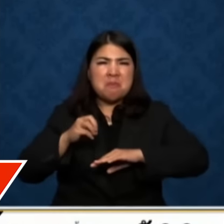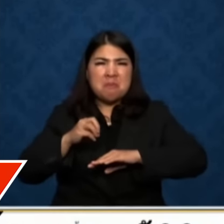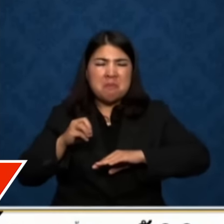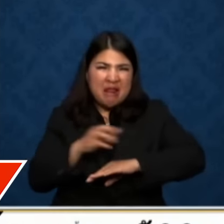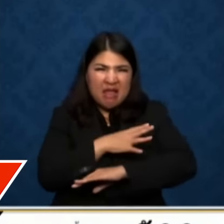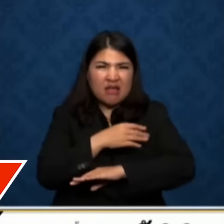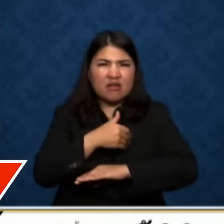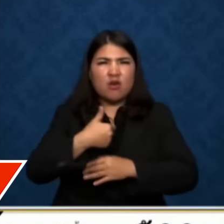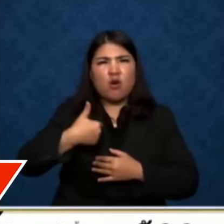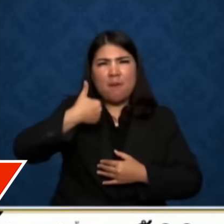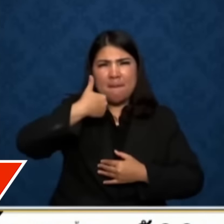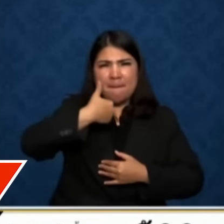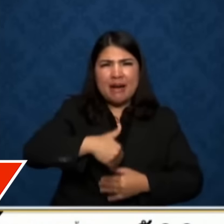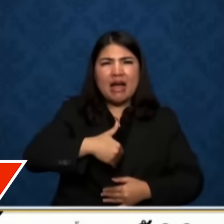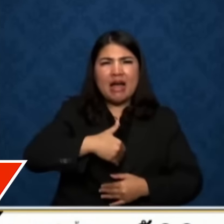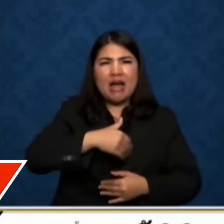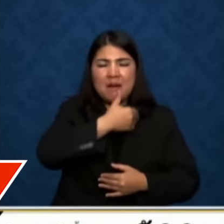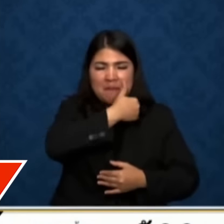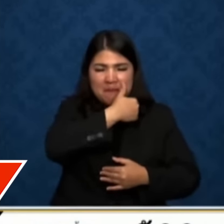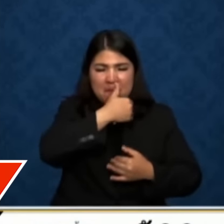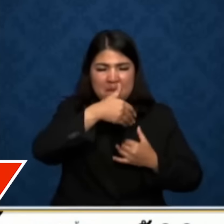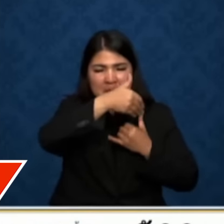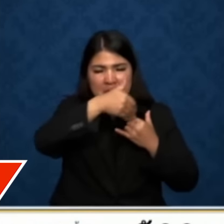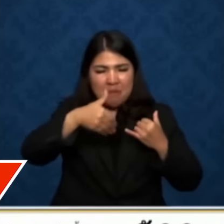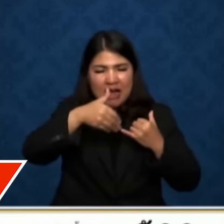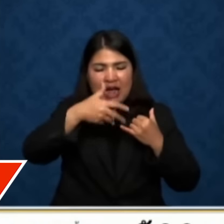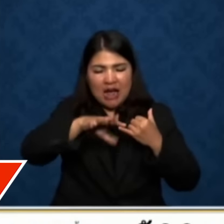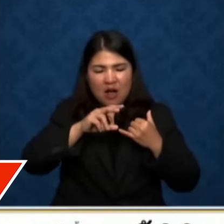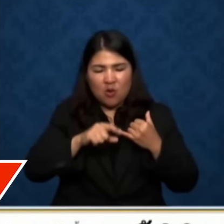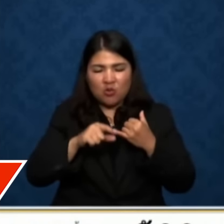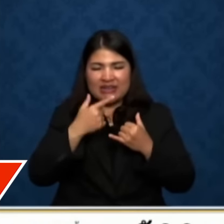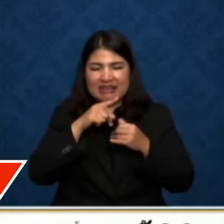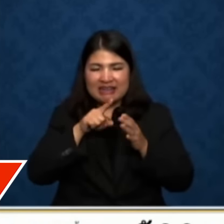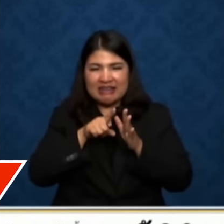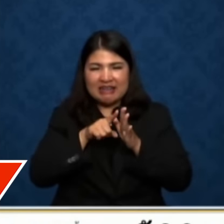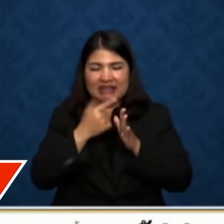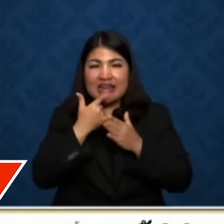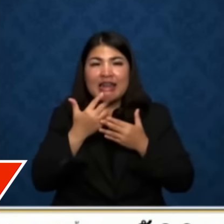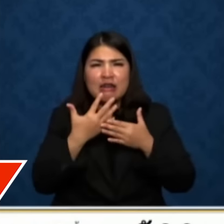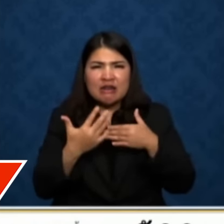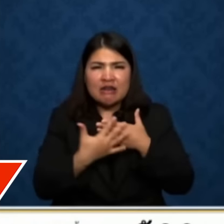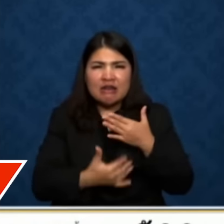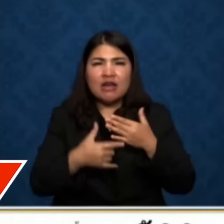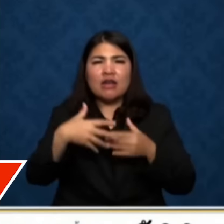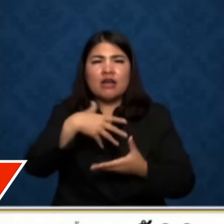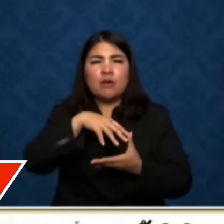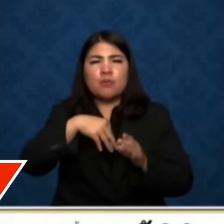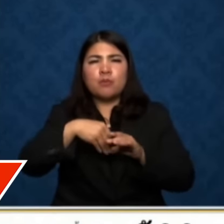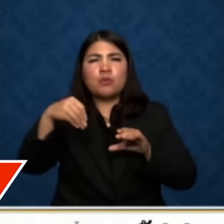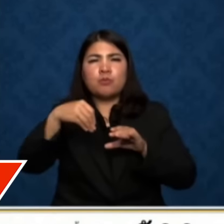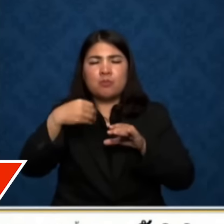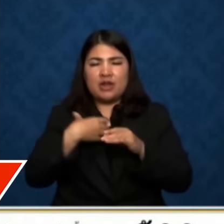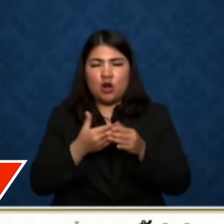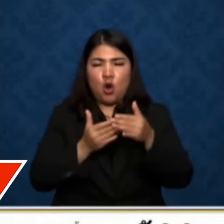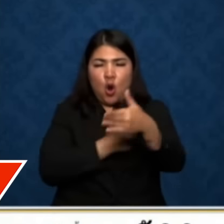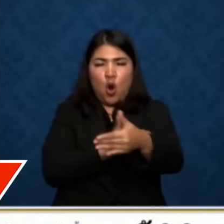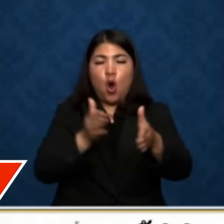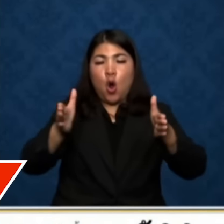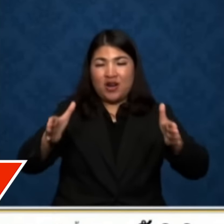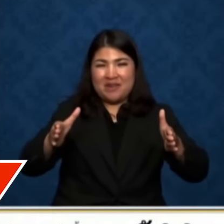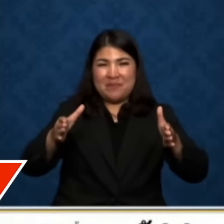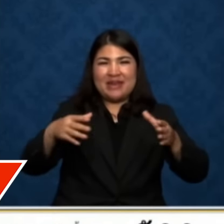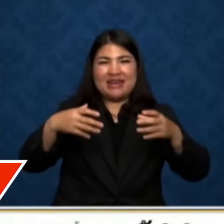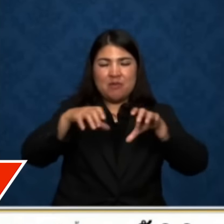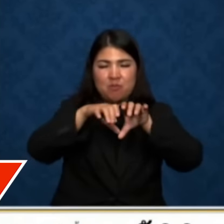าเอาเกล็ดเลือดเม็ดเลือดออกไปแล้วกลัวจะติดเชื้อครับไม่มีเม็ดเลือดขาวเลยอะต้องไปอยู่ในห้องครอบแก้วเพื่อป้องกันการติดเชื้